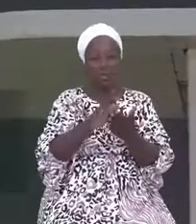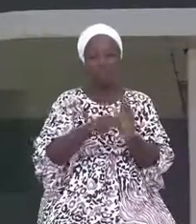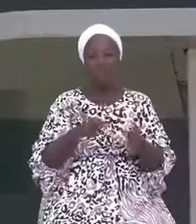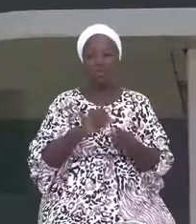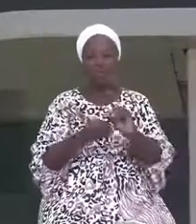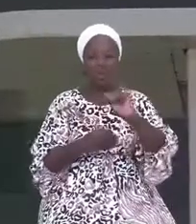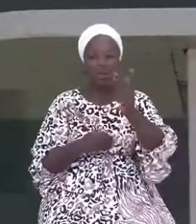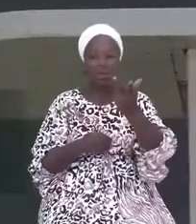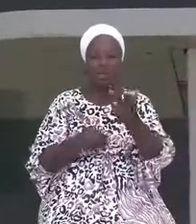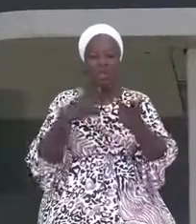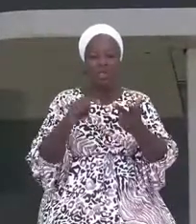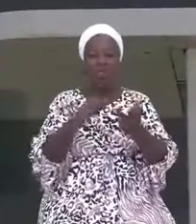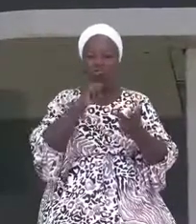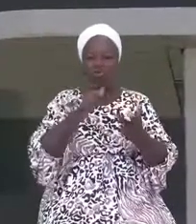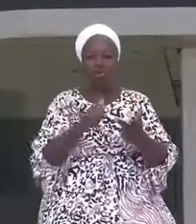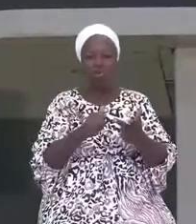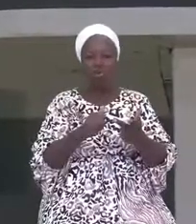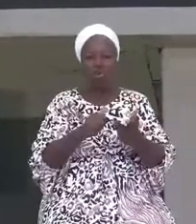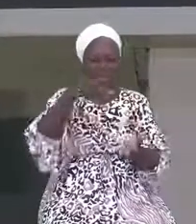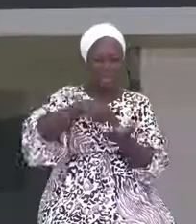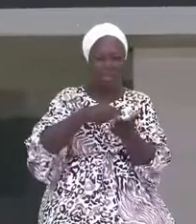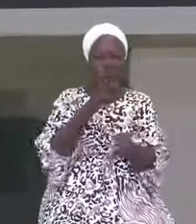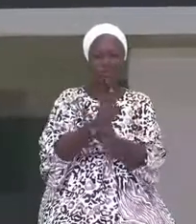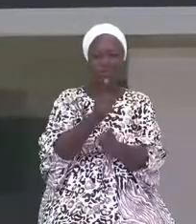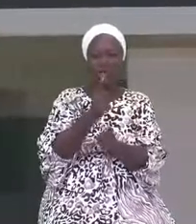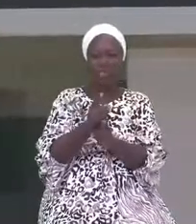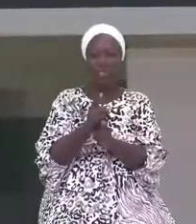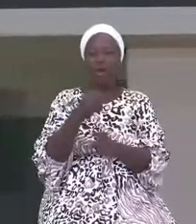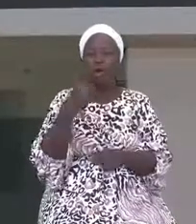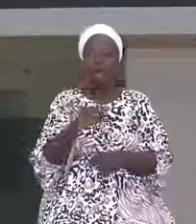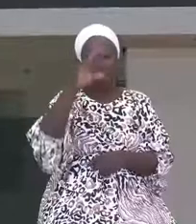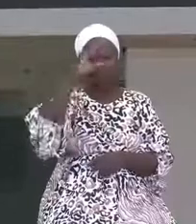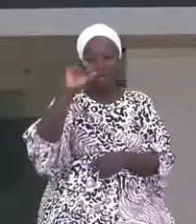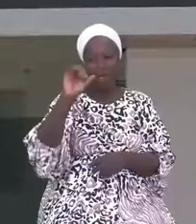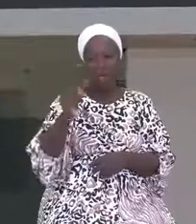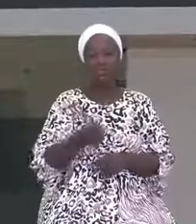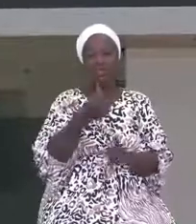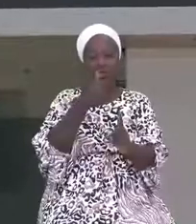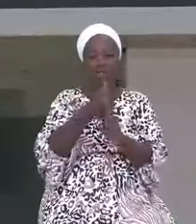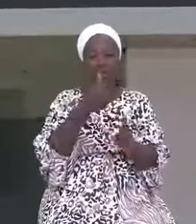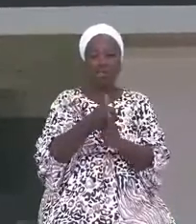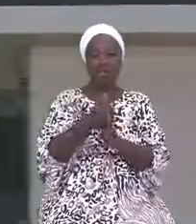élément, l'inconsistance de l'homme dans son auto-recommandation.